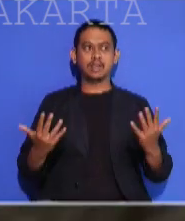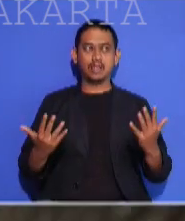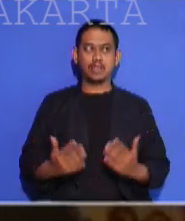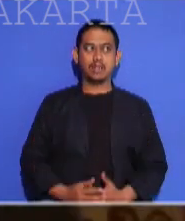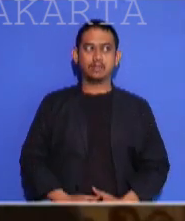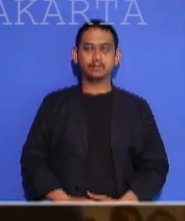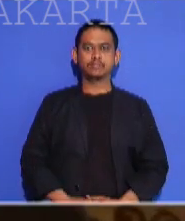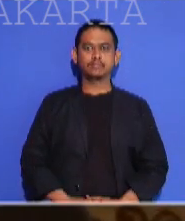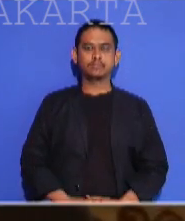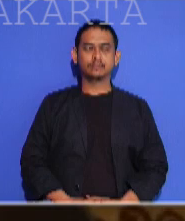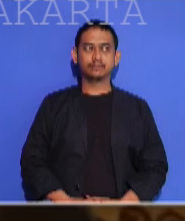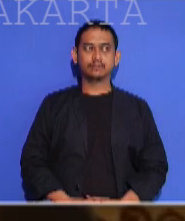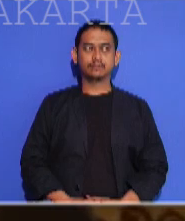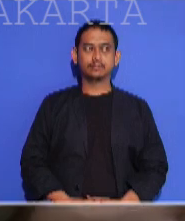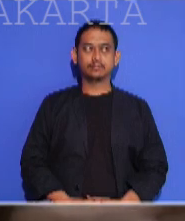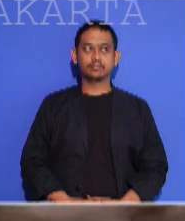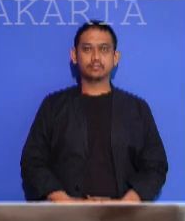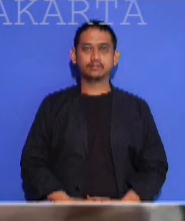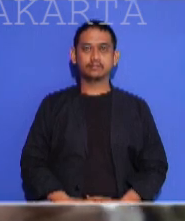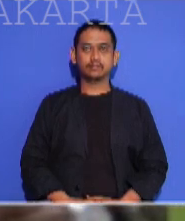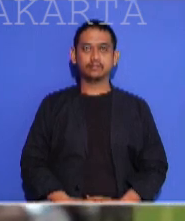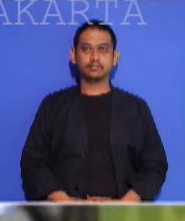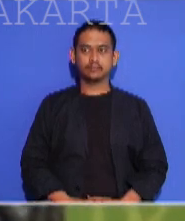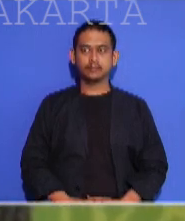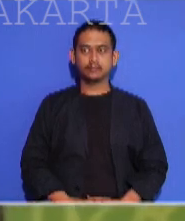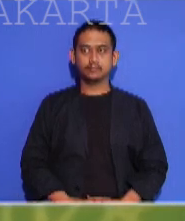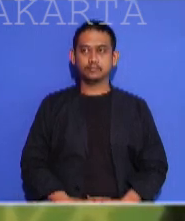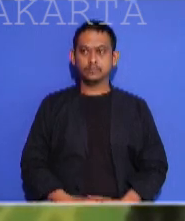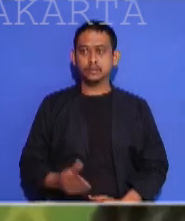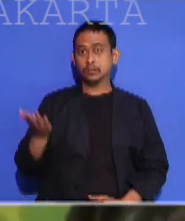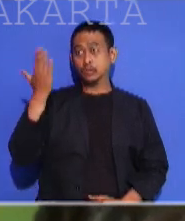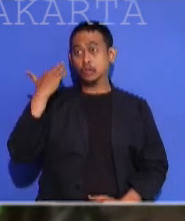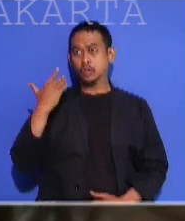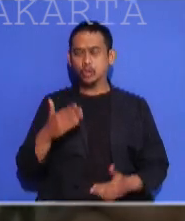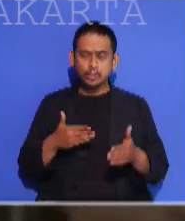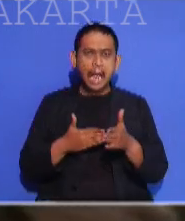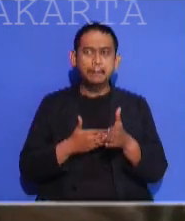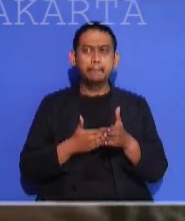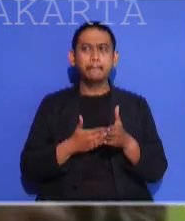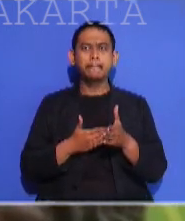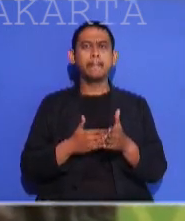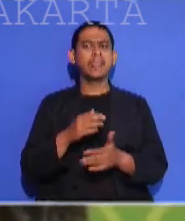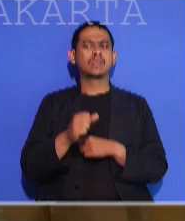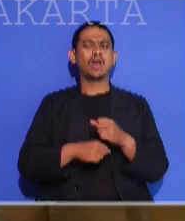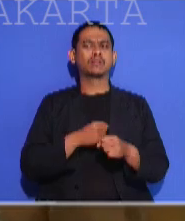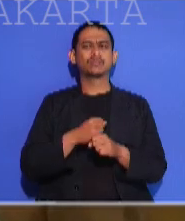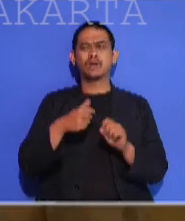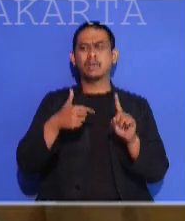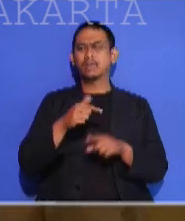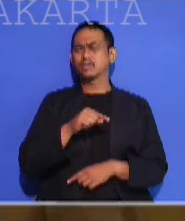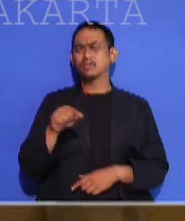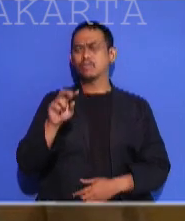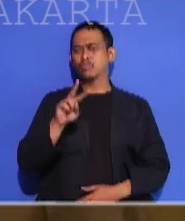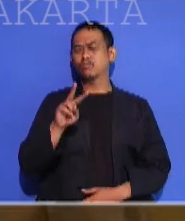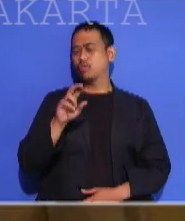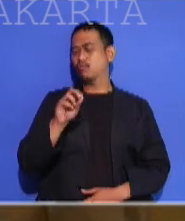Bagi kalangan muda milenial kefagoman pascaurnanya kepengurusan sebelumnya dari tahun 2017 hingga 2022 lalu